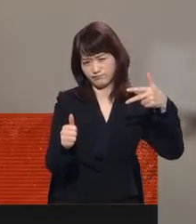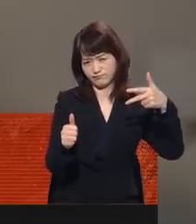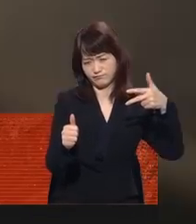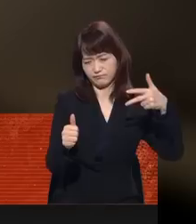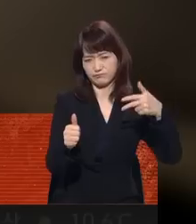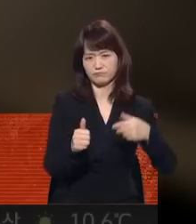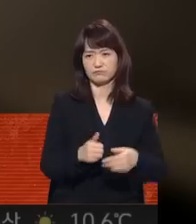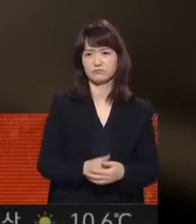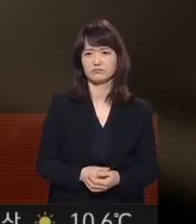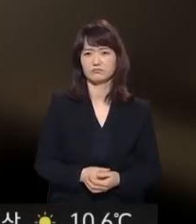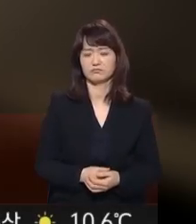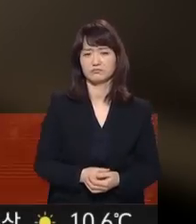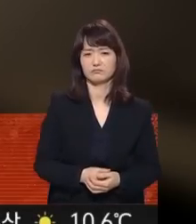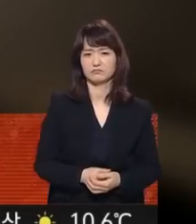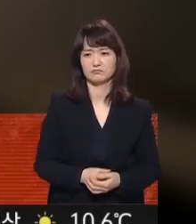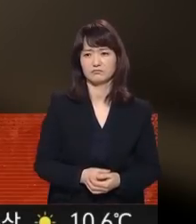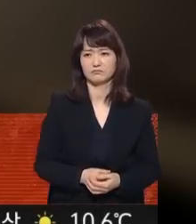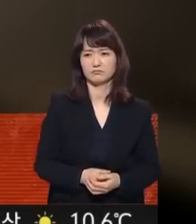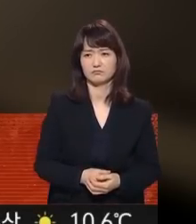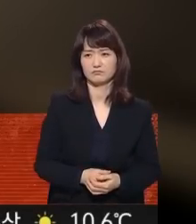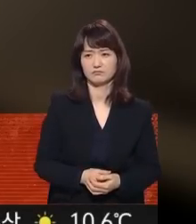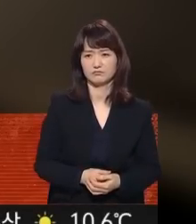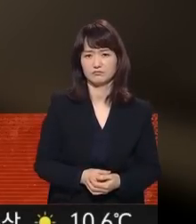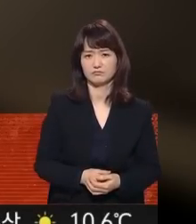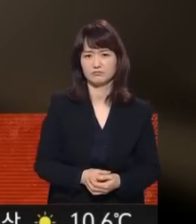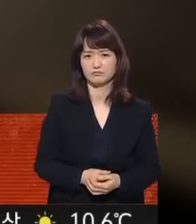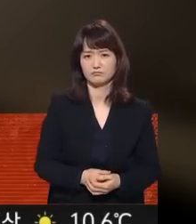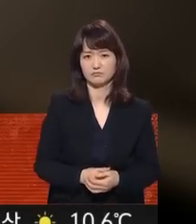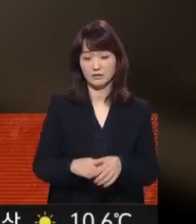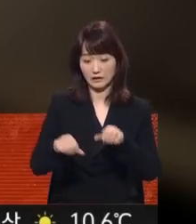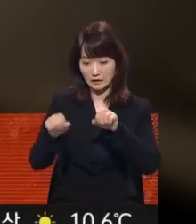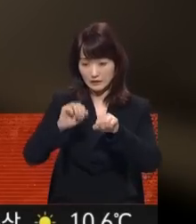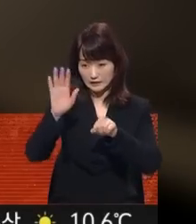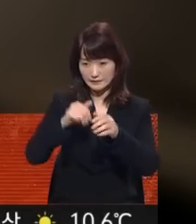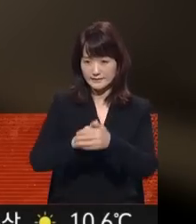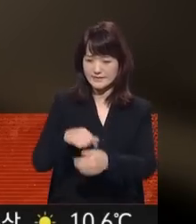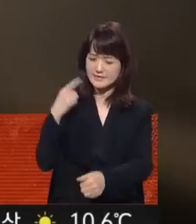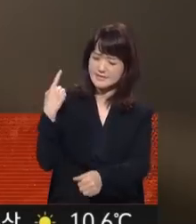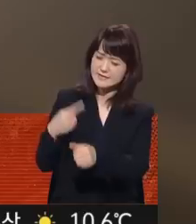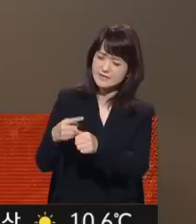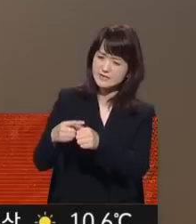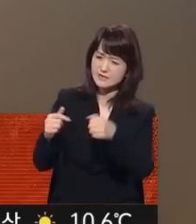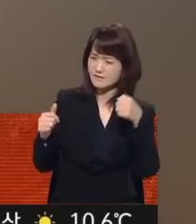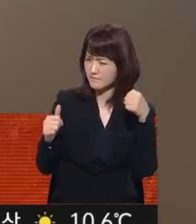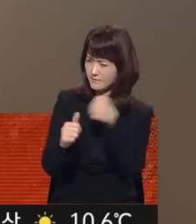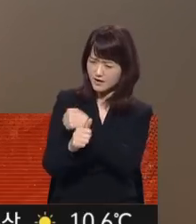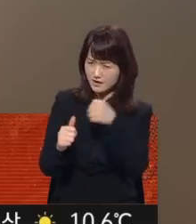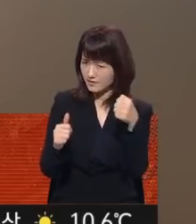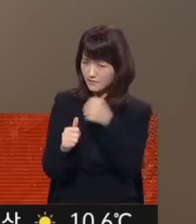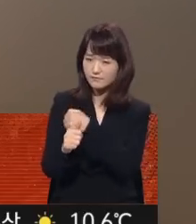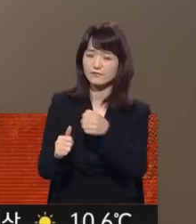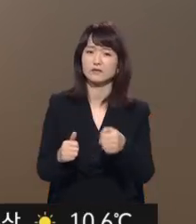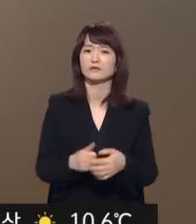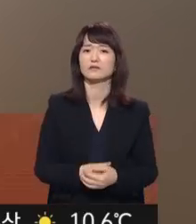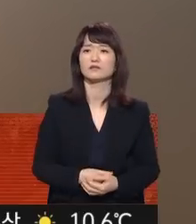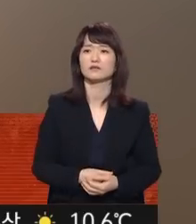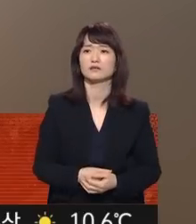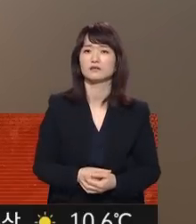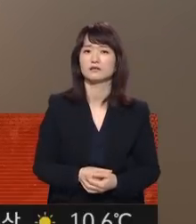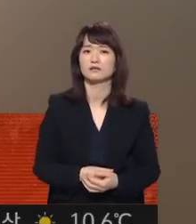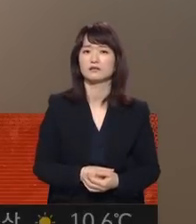또 강요하기도 하고 안 했을 때는 욕설하고 폭행을 이어갔다고 합니다 이게 한 30여명이 말씀처럼